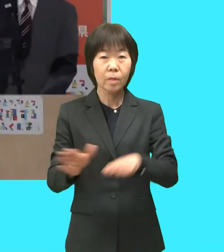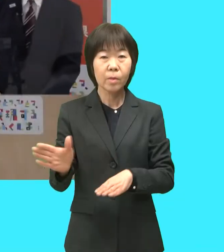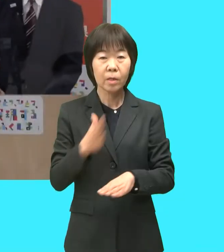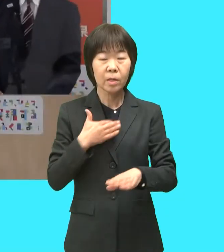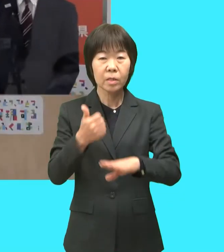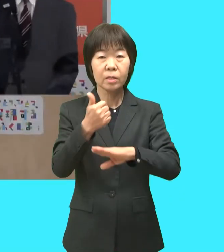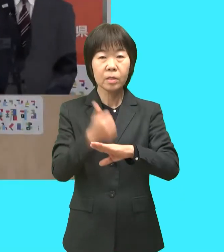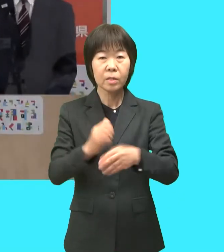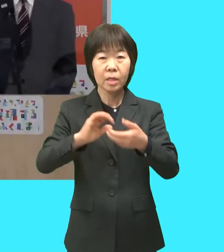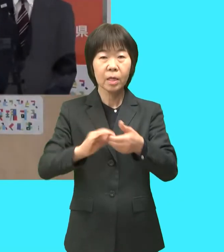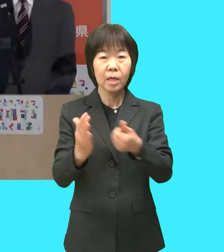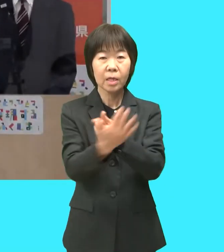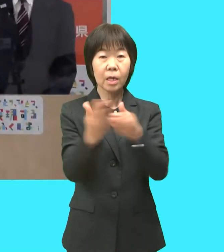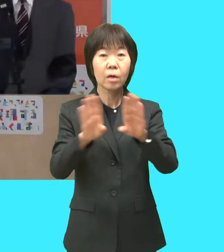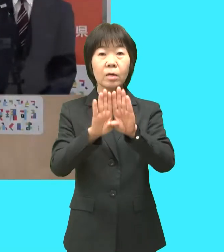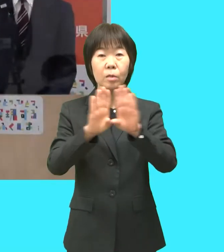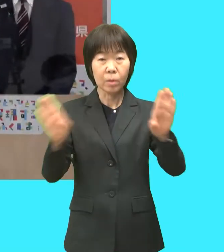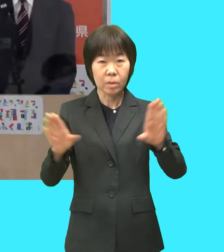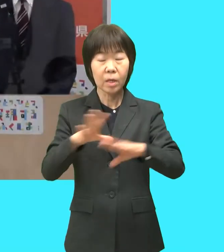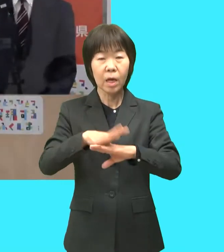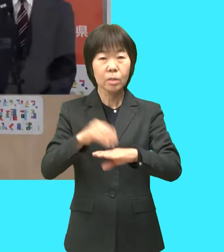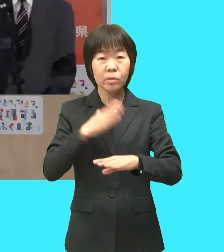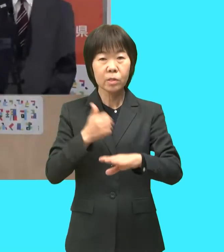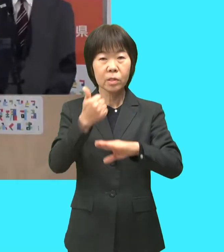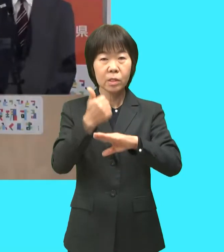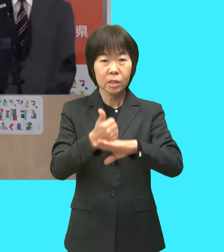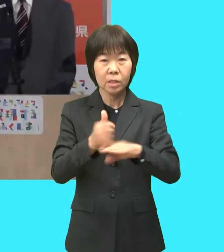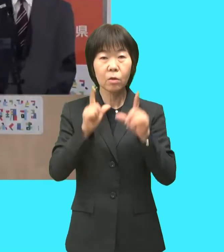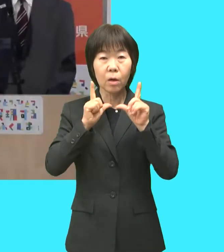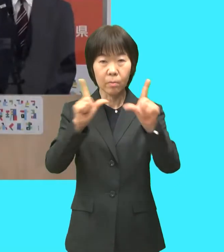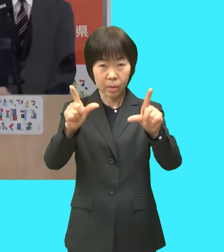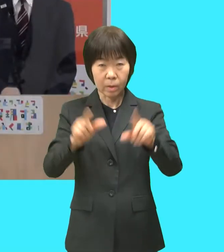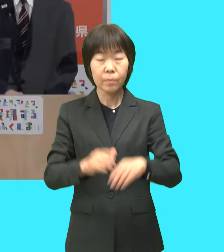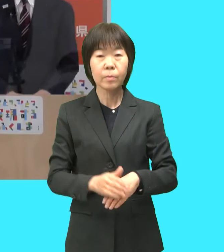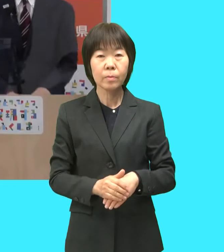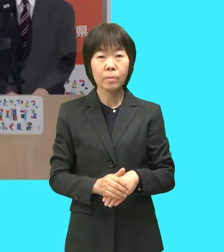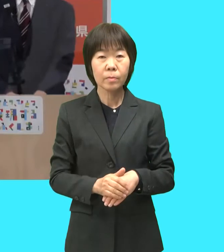半から地域大歴史会見を始めます。はじめに知事から発表ご事項がございます。